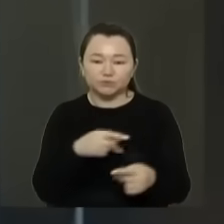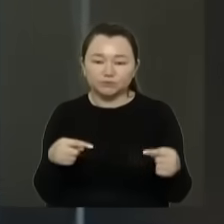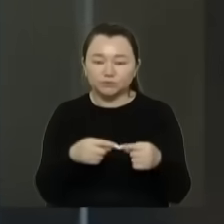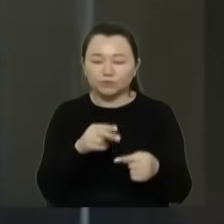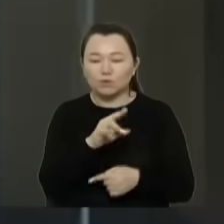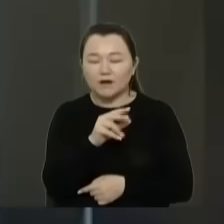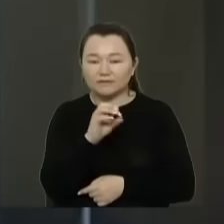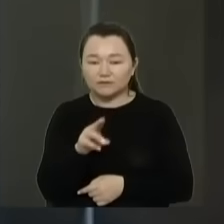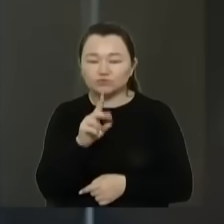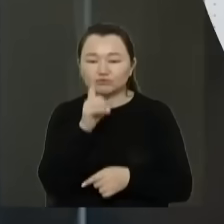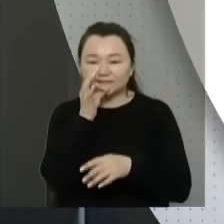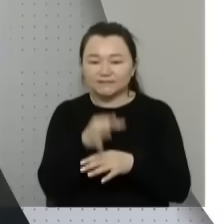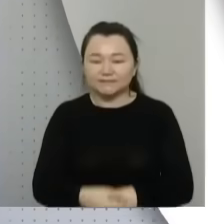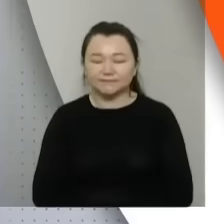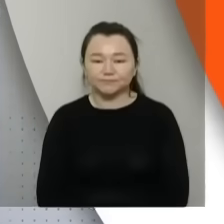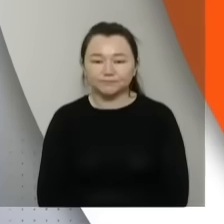Қуандық Бишімбаев не дейді?